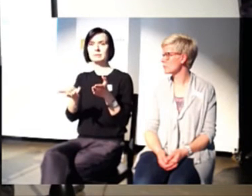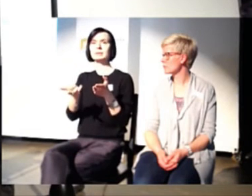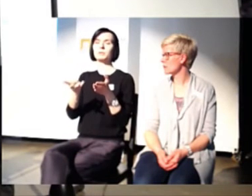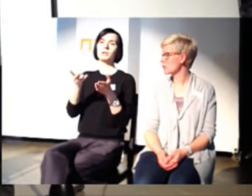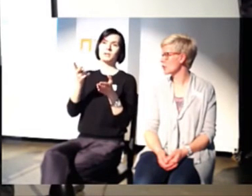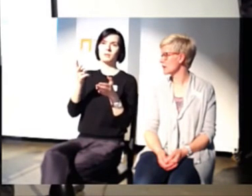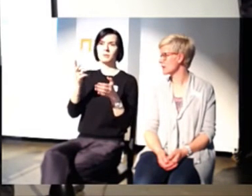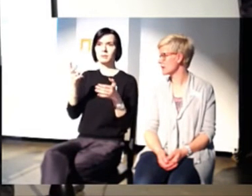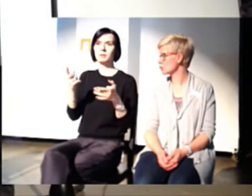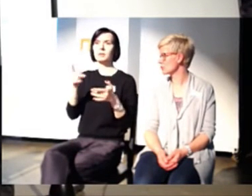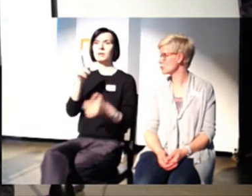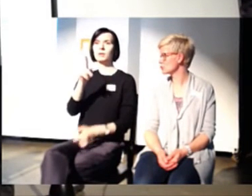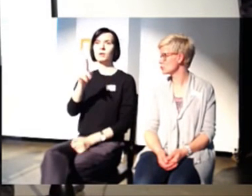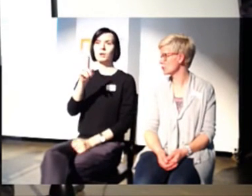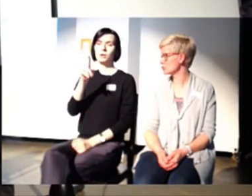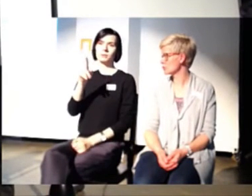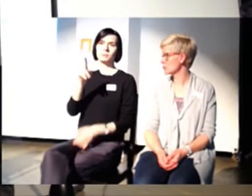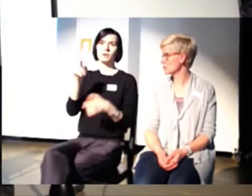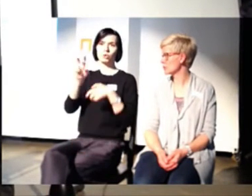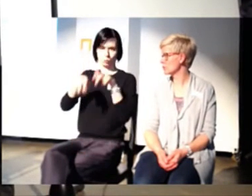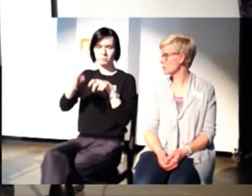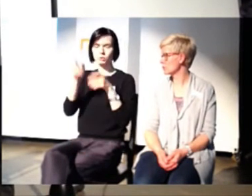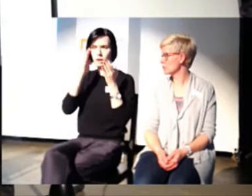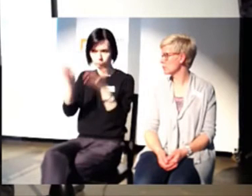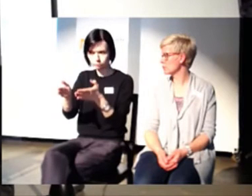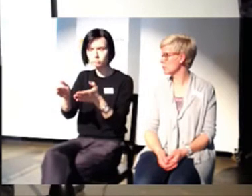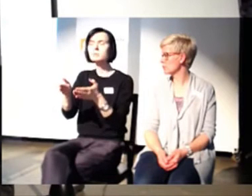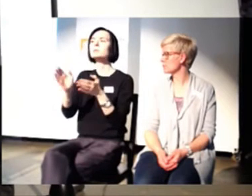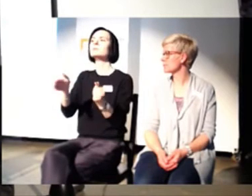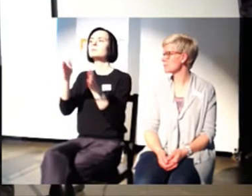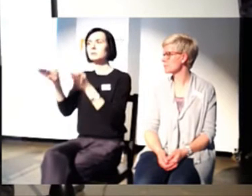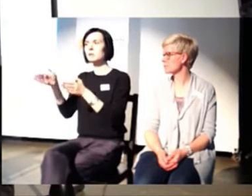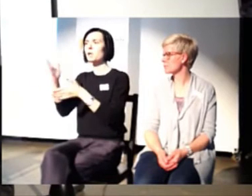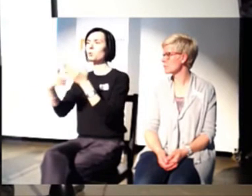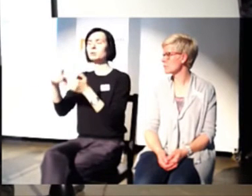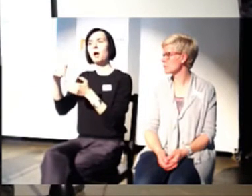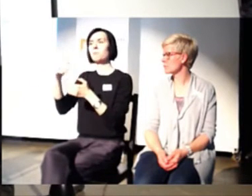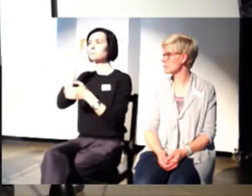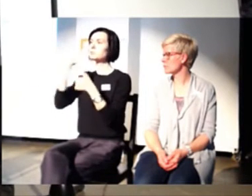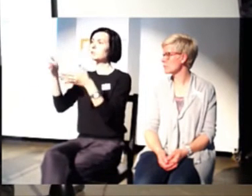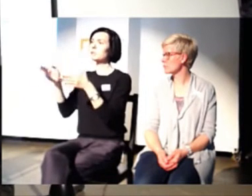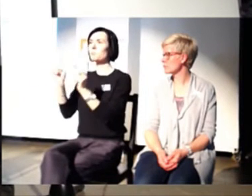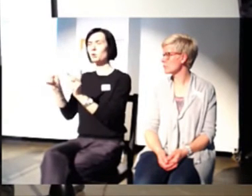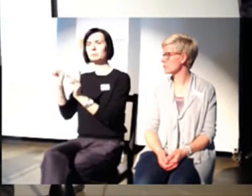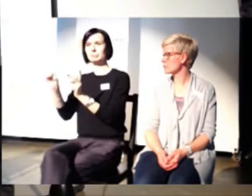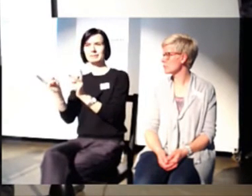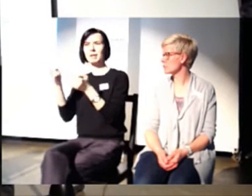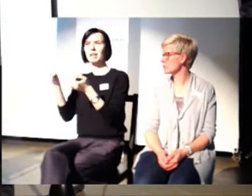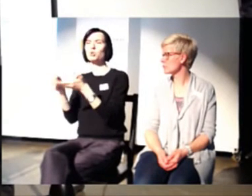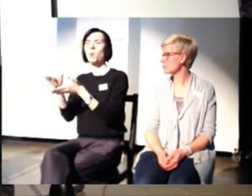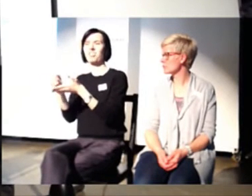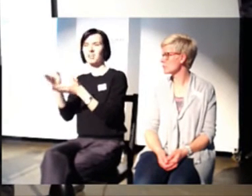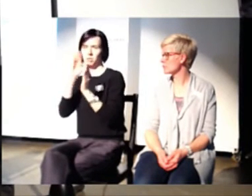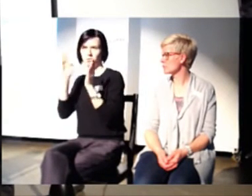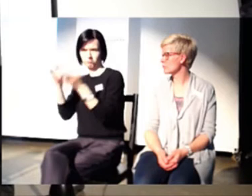Ja sitten osa residensseistä voi myös olla hyvin tällaisia niin kuin tuotantokeskeisiä taiteilijoille.